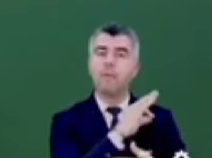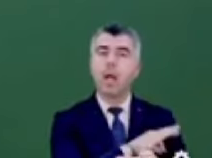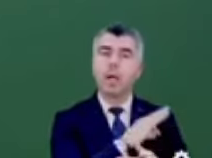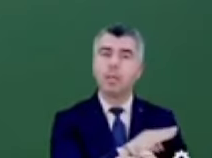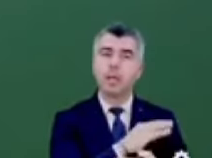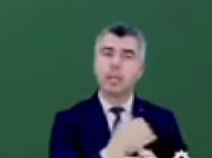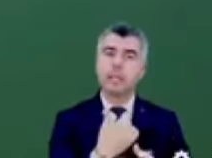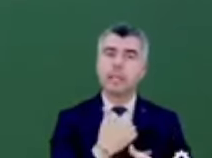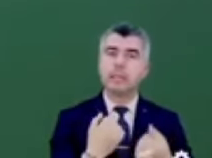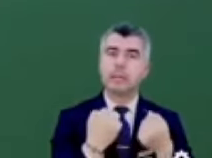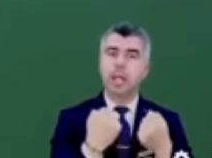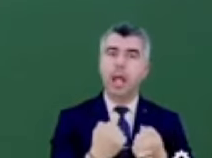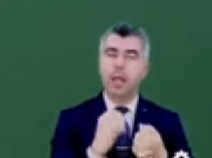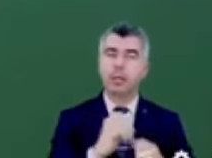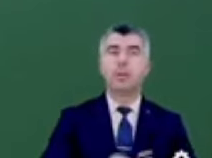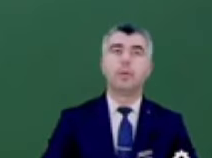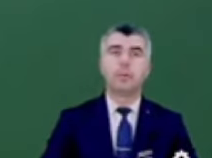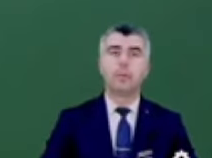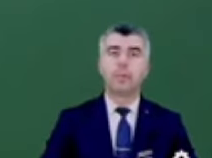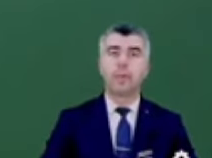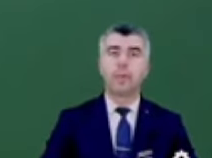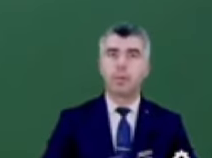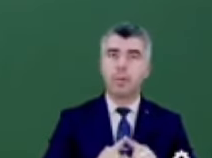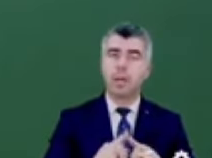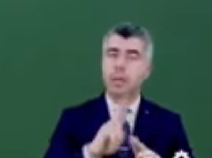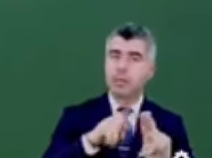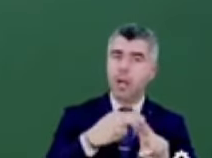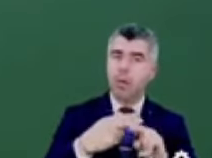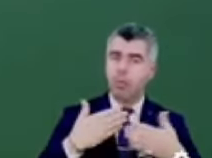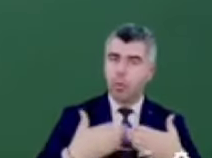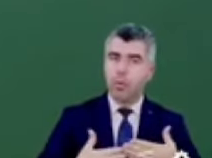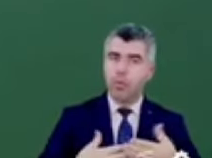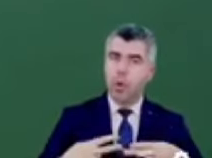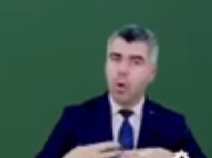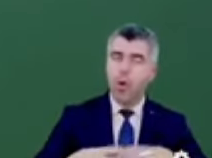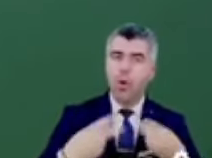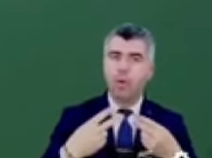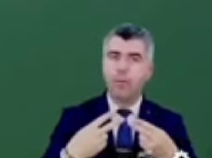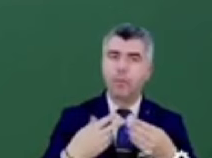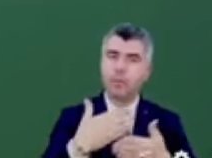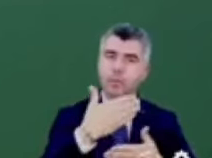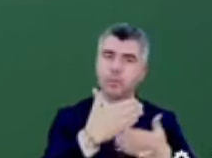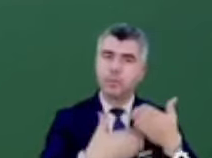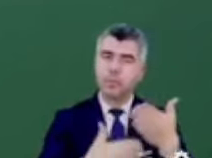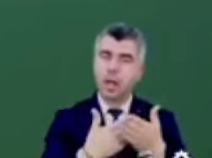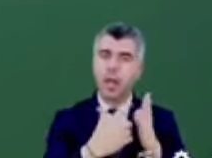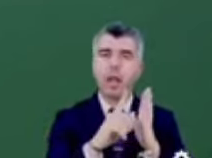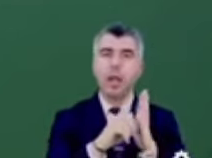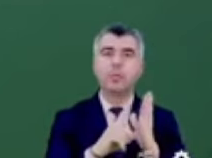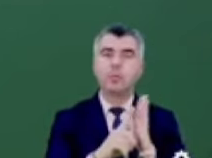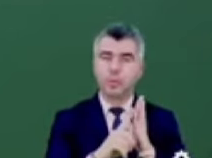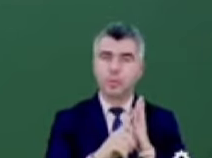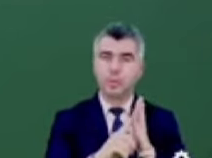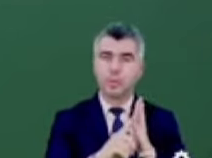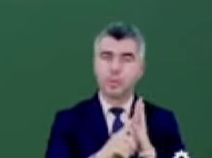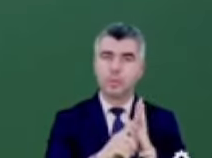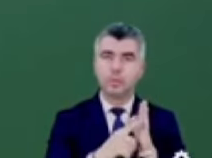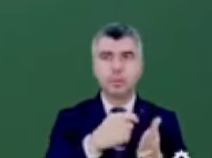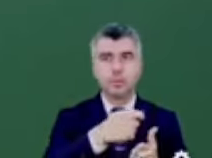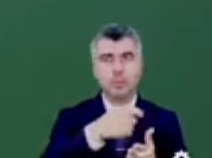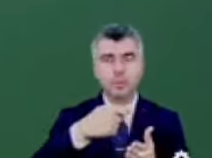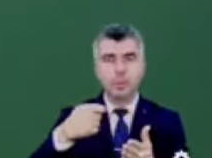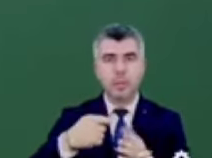هذه الخدمات فاذا هذه جات الاجابه اليوم لان اليوم خرج المرسوم اللي منح